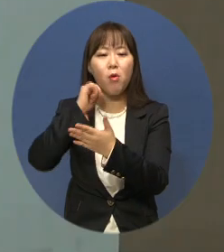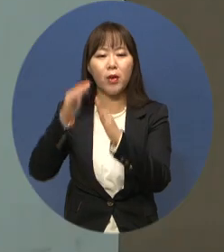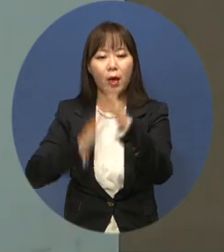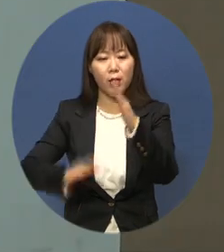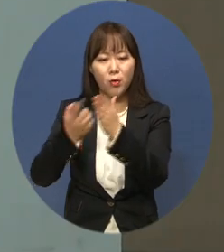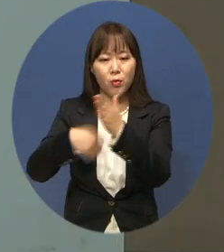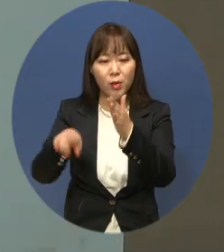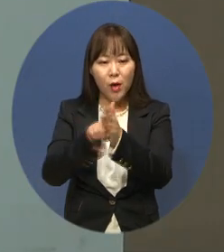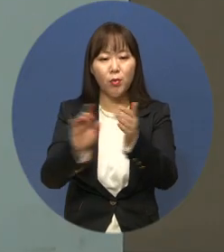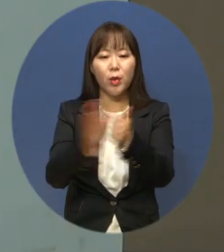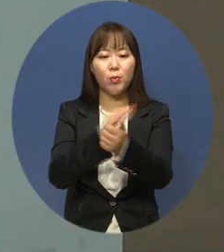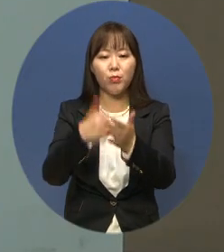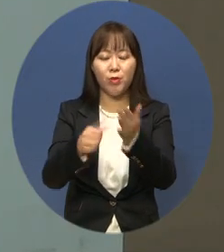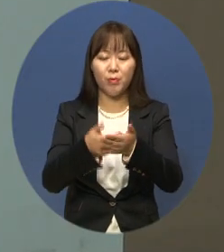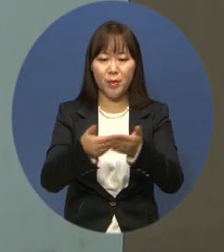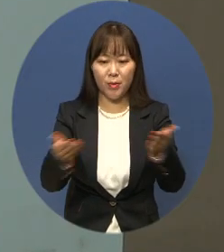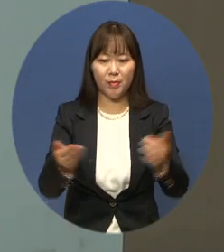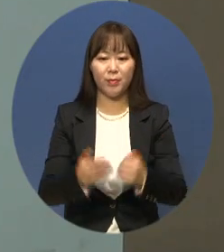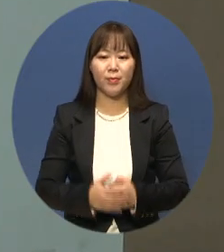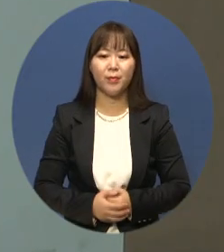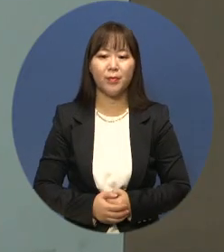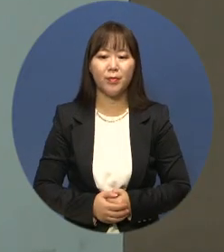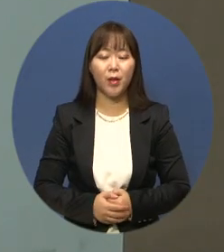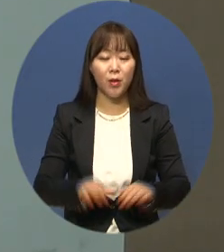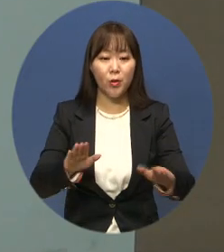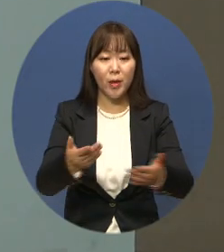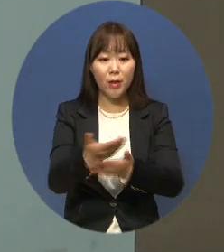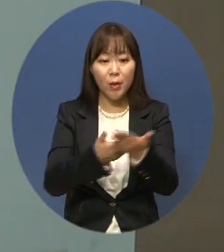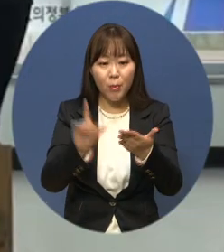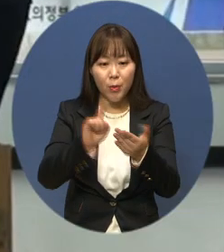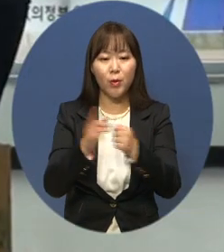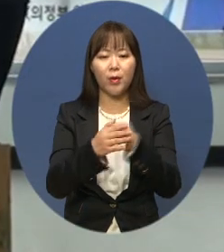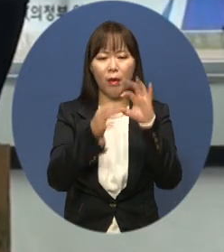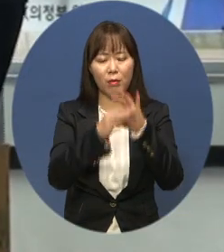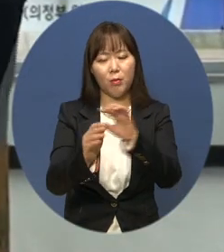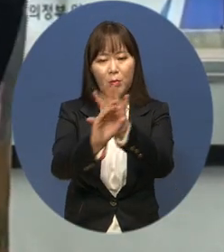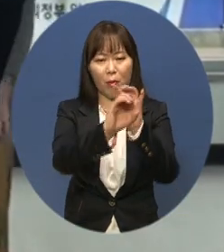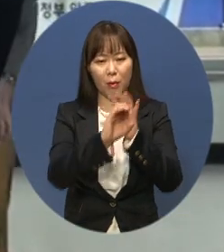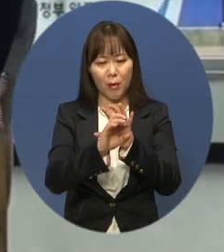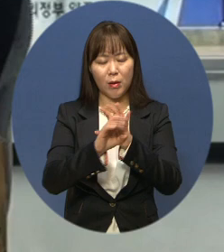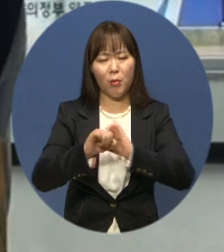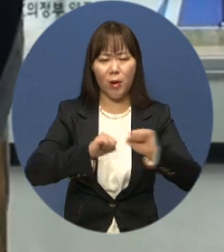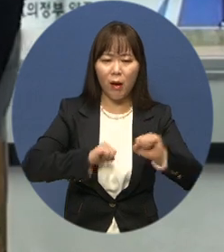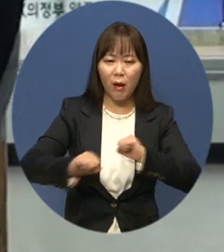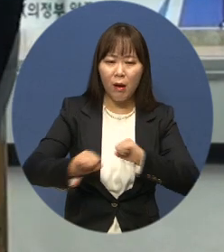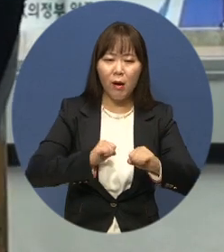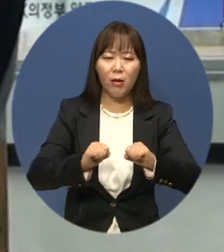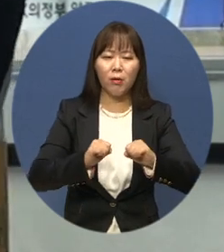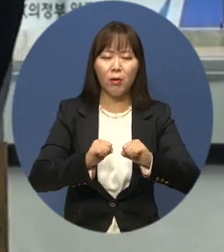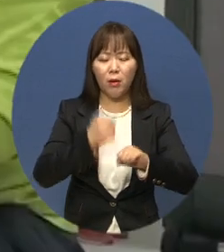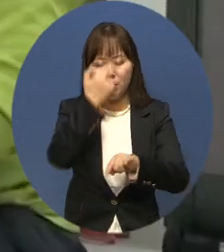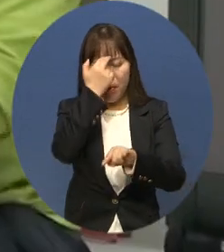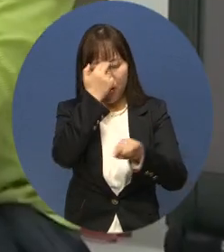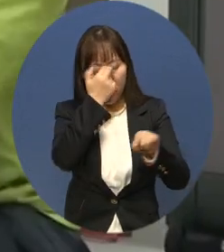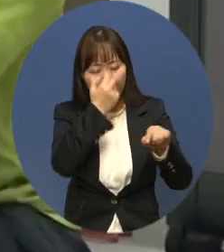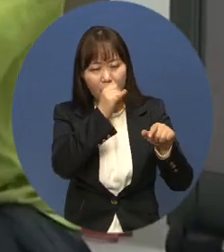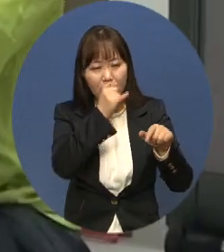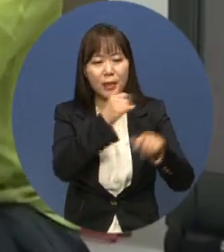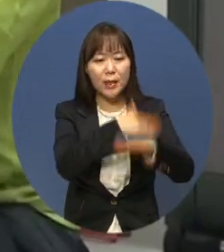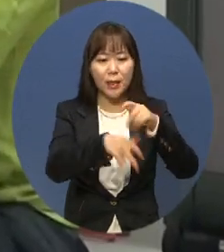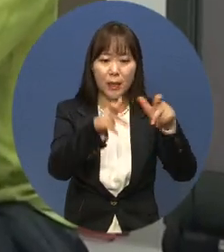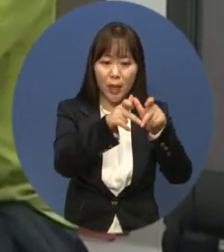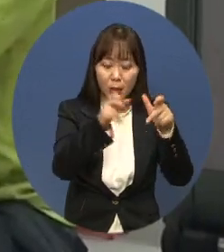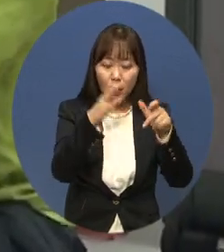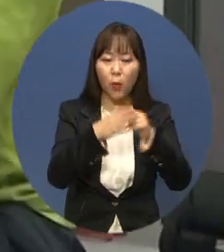위한 위로품 나눔을 했습니다. 이번 나눔은 계속되는 코로나로 활동에 많은 어려움이 있는